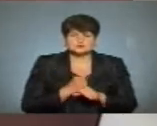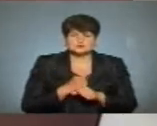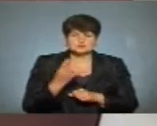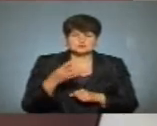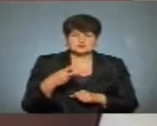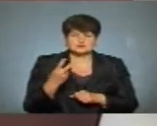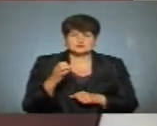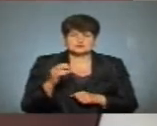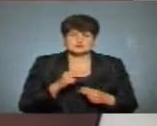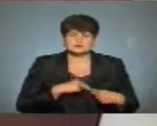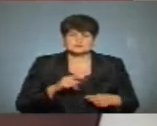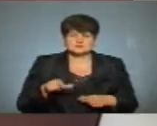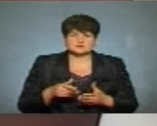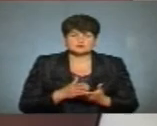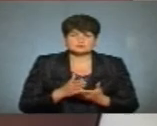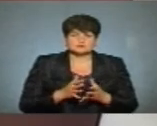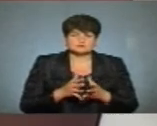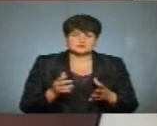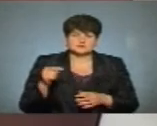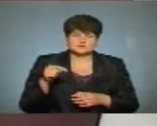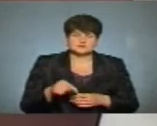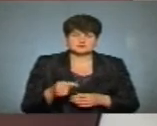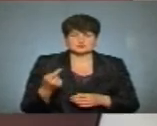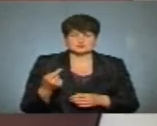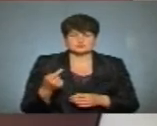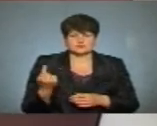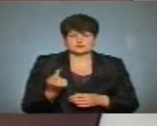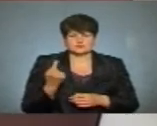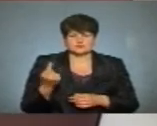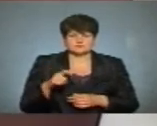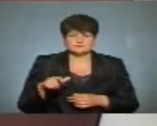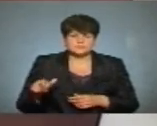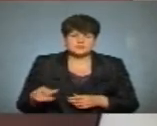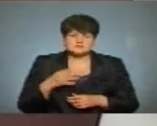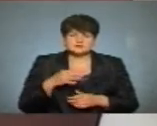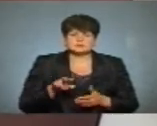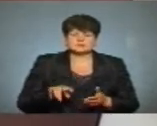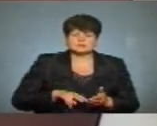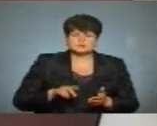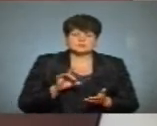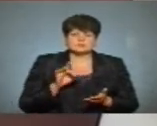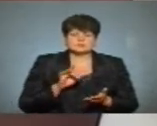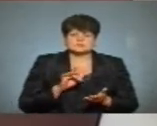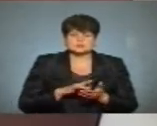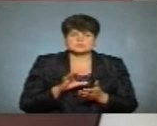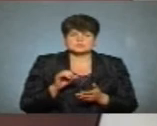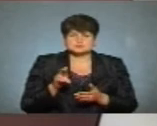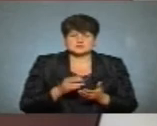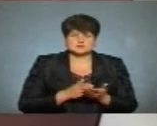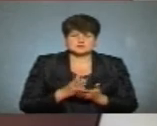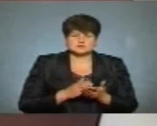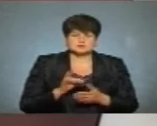42 соціальних працівники. Вони обслуговують понад 1000 одиноких осіб. Як розповіла директорка Центру соціальних послуг Теребовлянської міськради